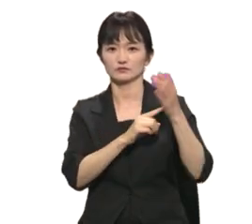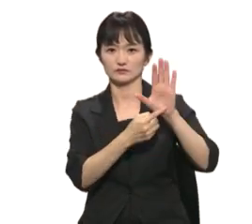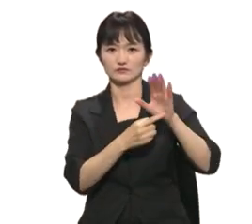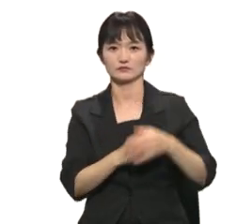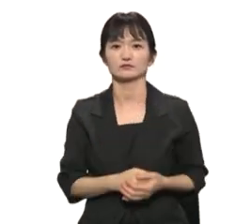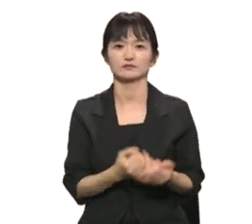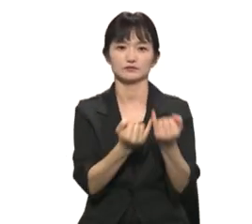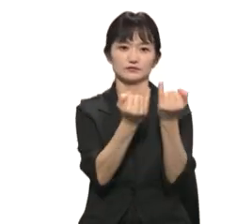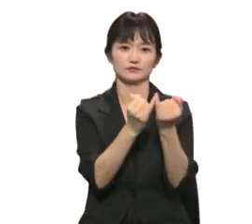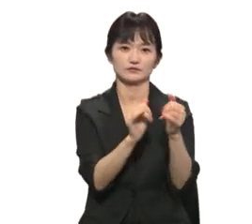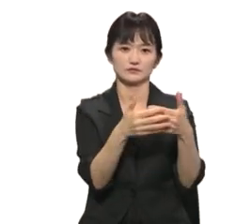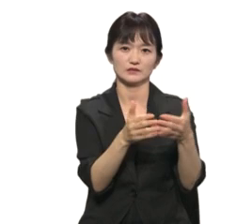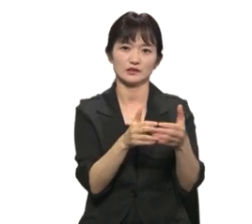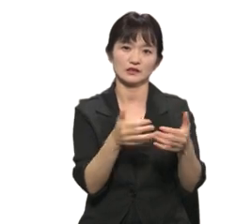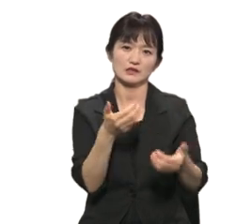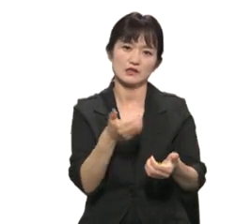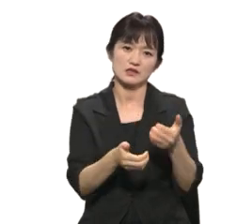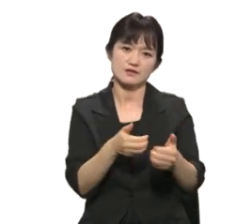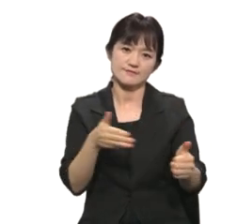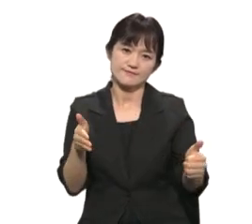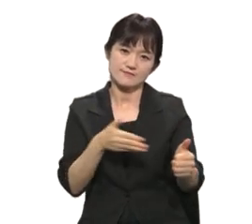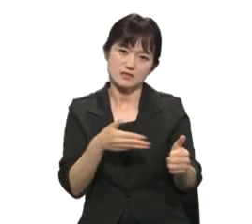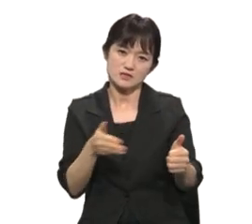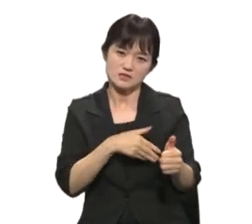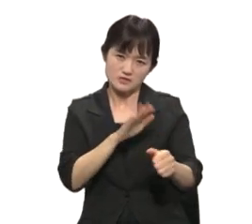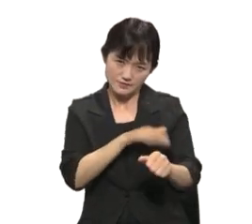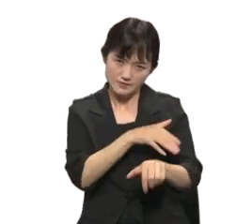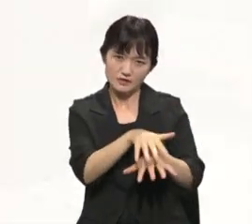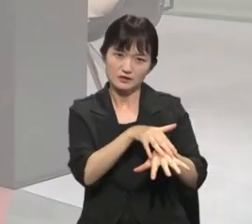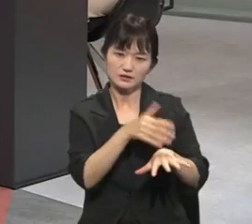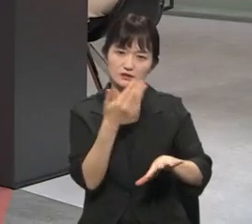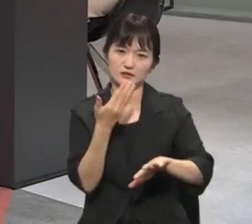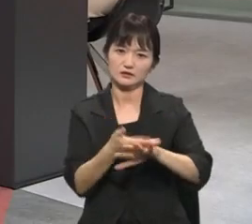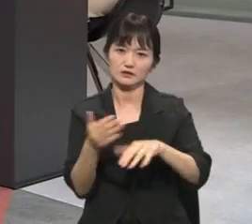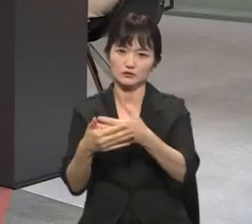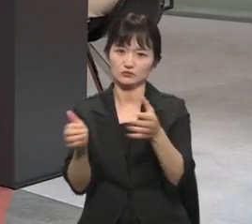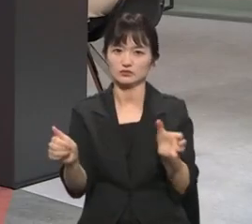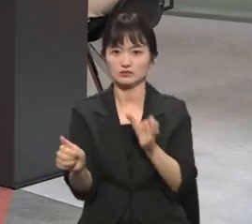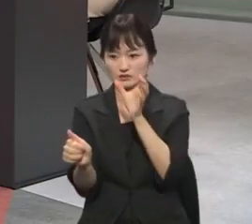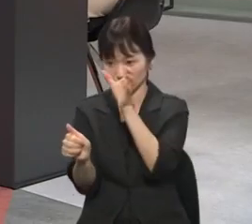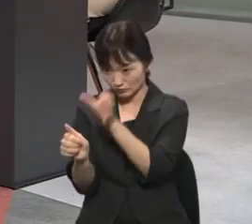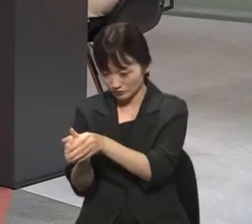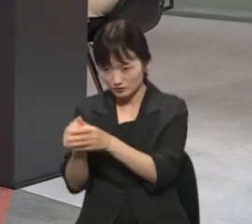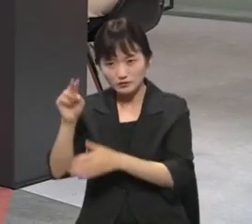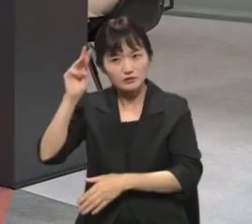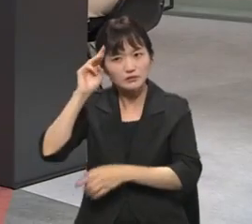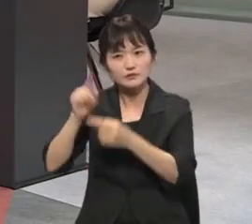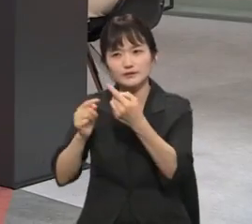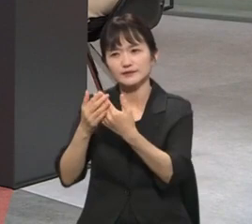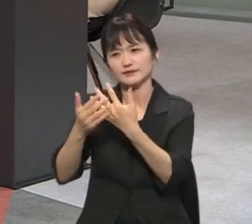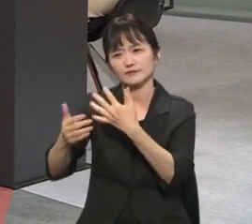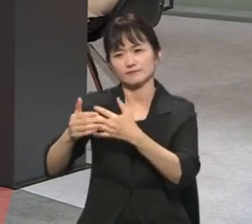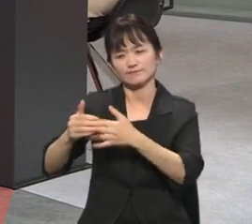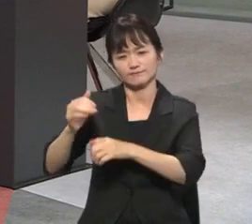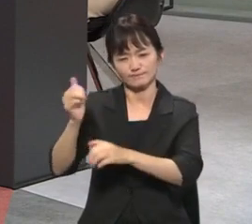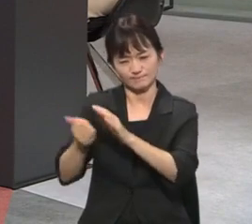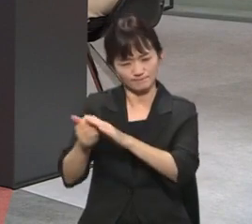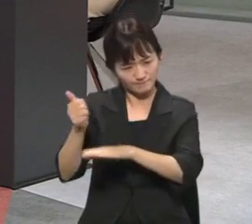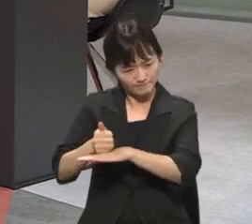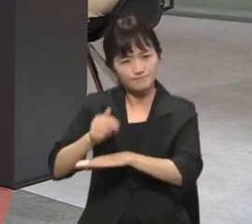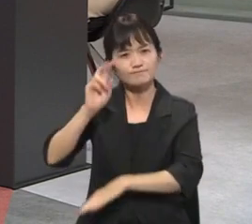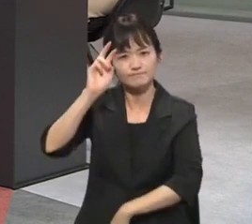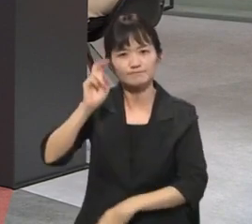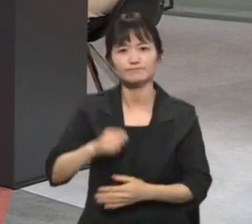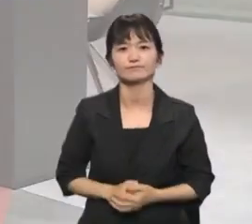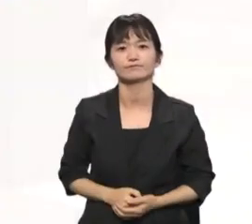갈등만 조장하는 누더기 조직이다 다른 부처로 갔으면 대회도 훨씬 잘 됐을 것 뭐 이런 얘기를 하기도 했고 이준석 전